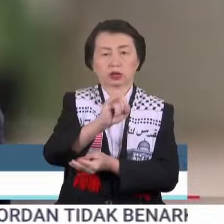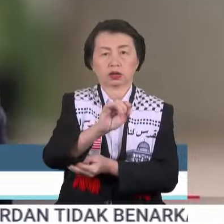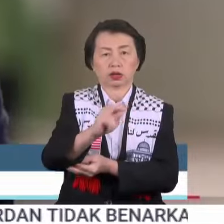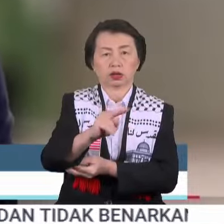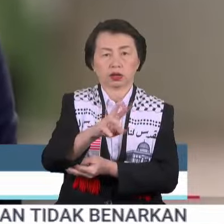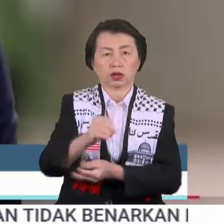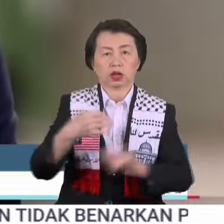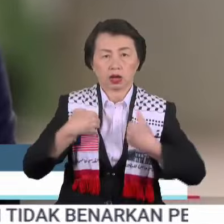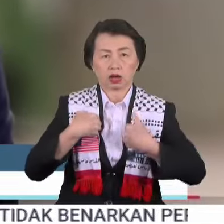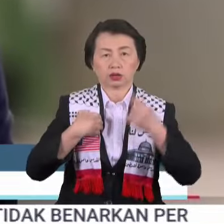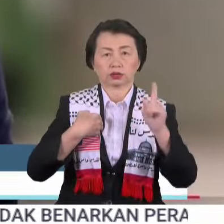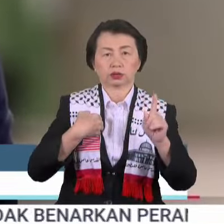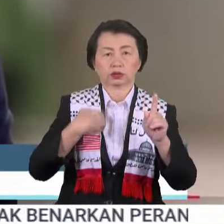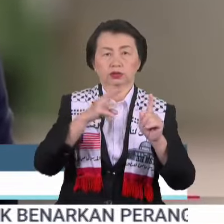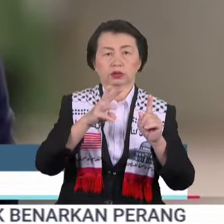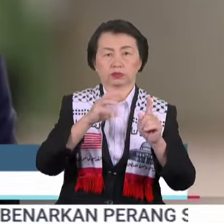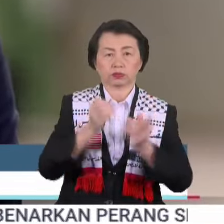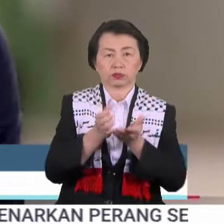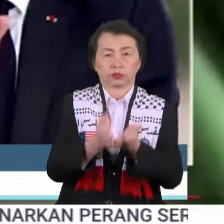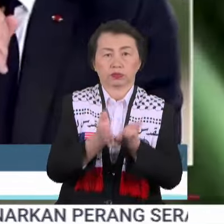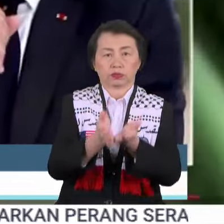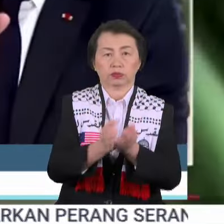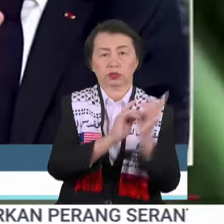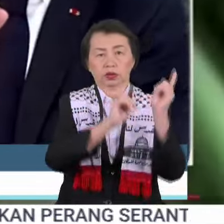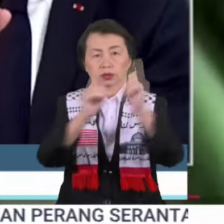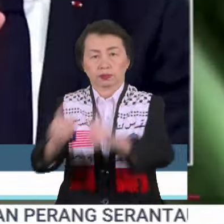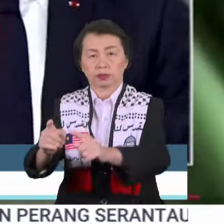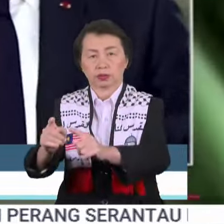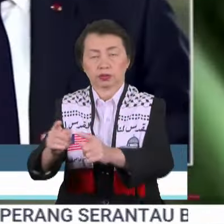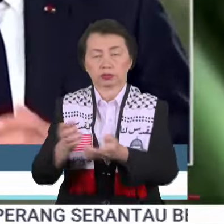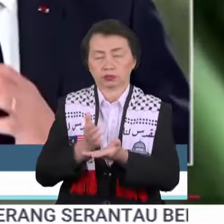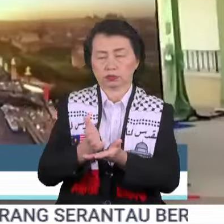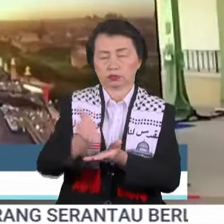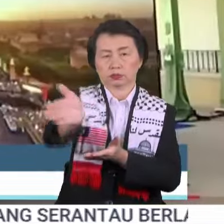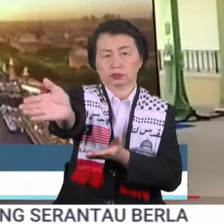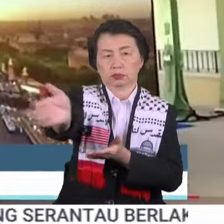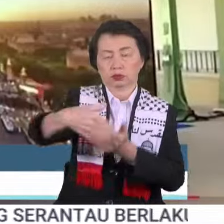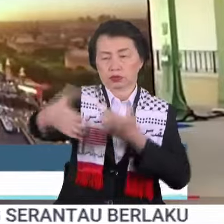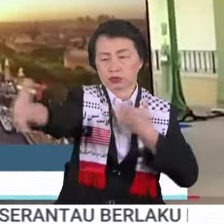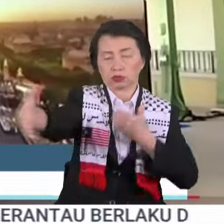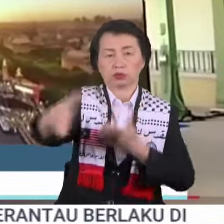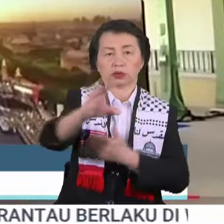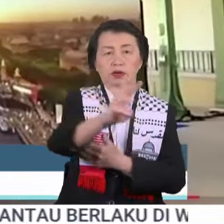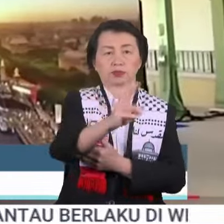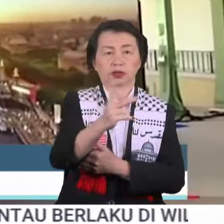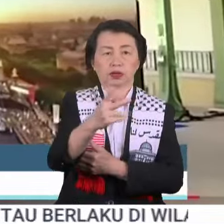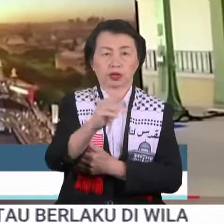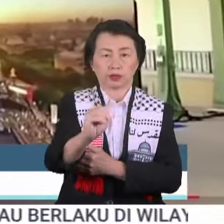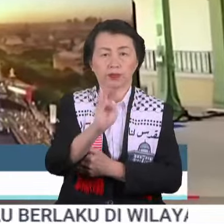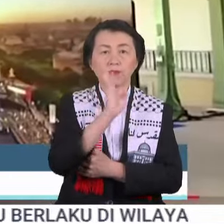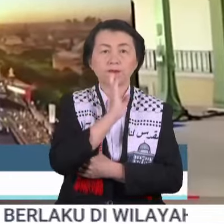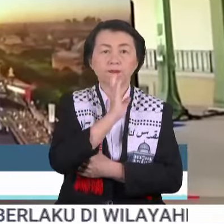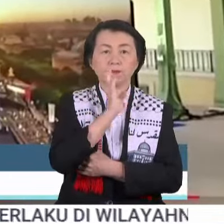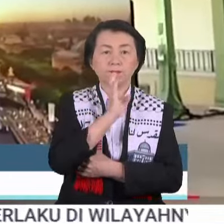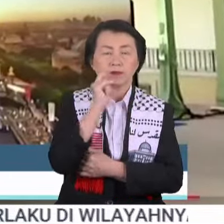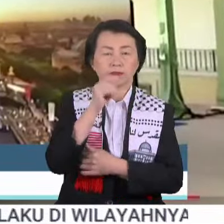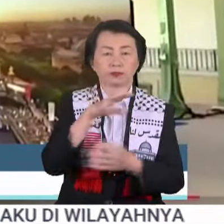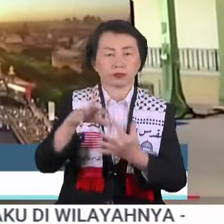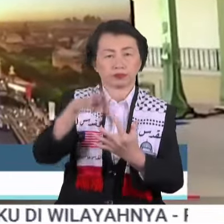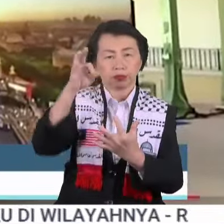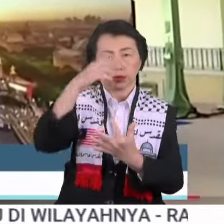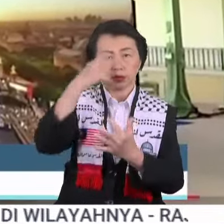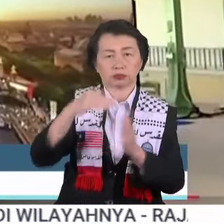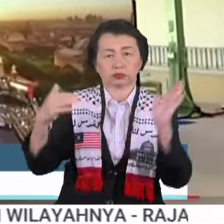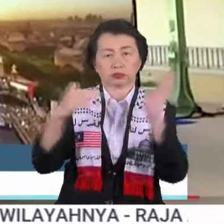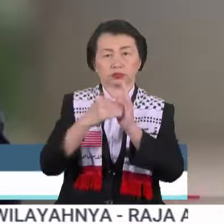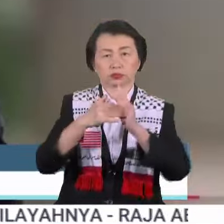mana-mana kira-kira 160 bot akan bertolak untuk perjalanan sejauh 6 km. Tambah beliau, ia pilihan